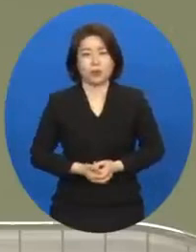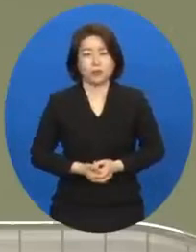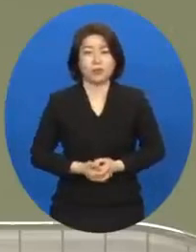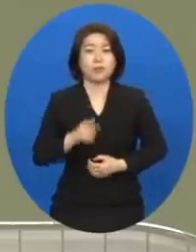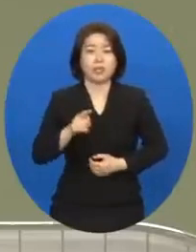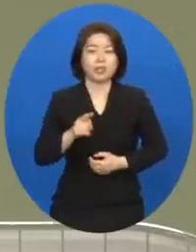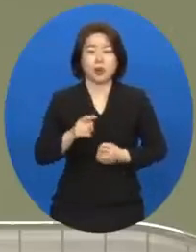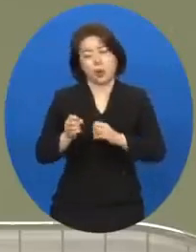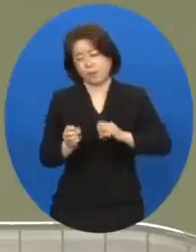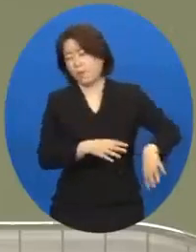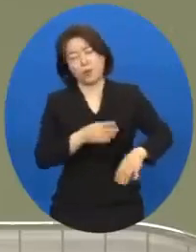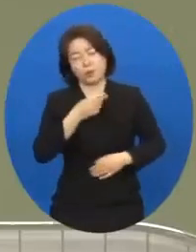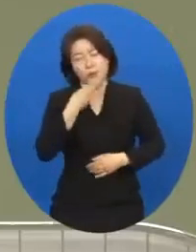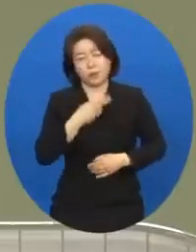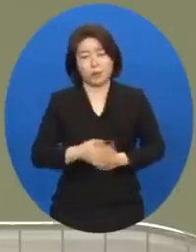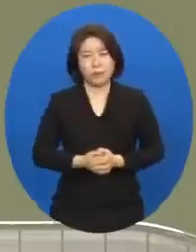이걸 버리지 않은 겁니다.